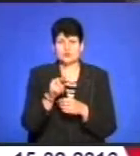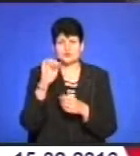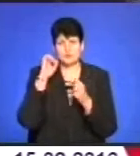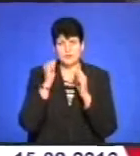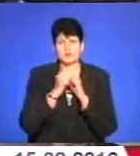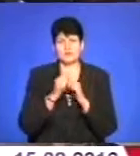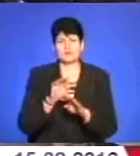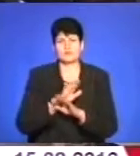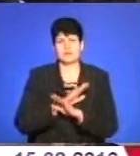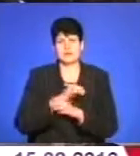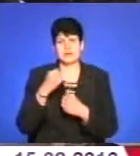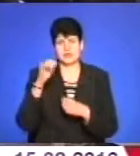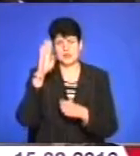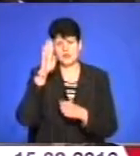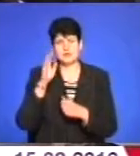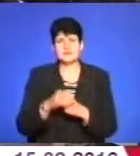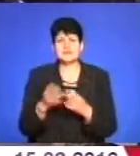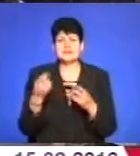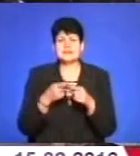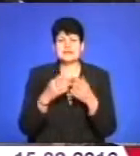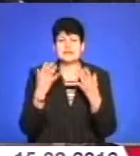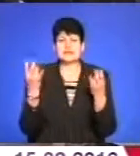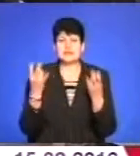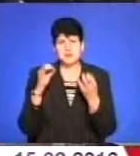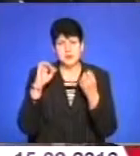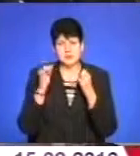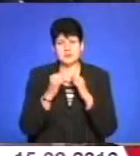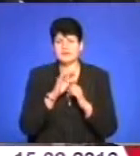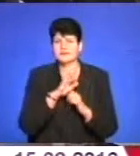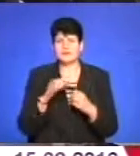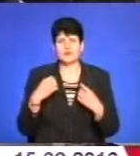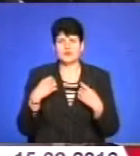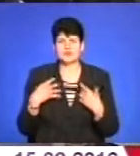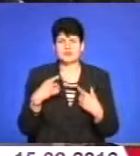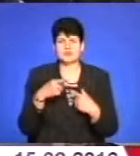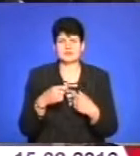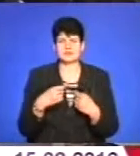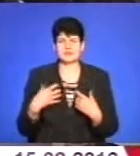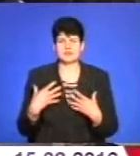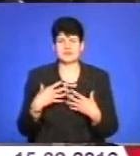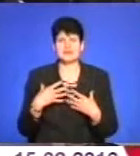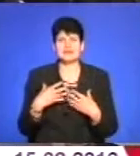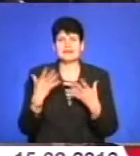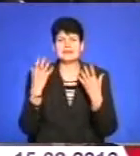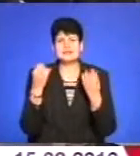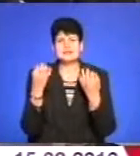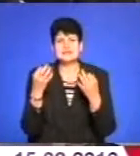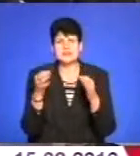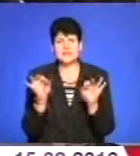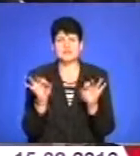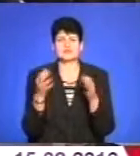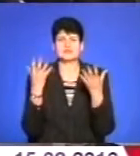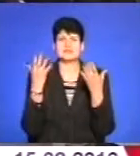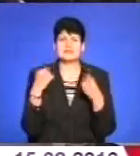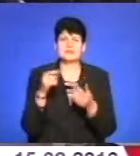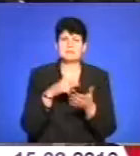героїв. В цей день потрібно пам'ятати і не так урочисто святкувати, як святкуються всі свята. День Незалежності,